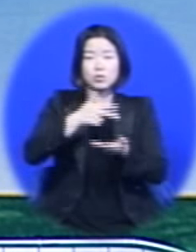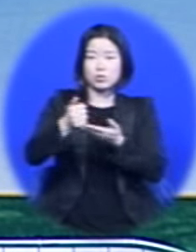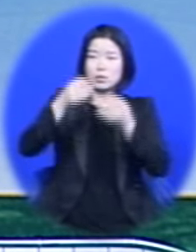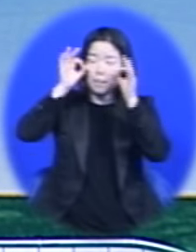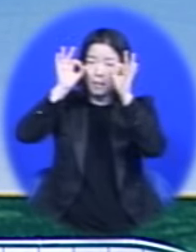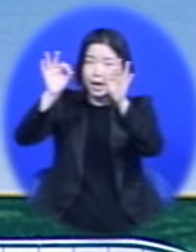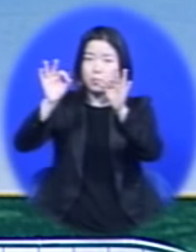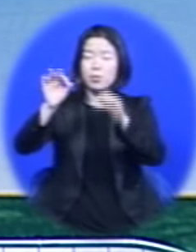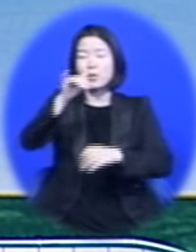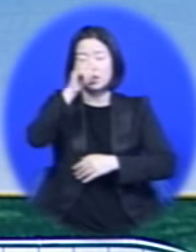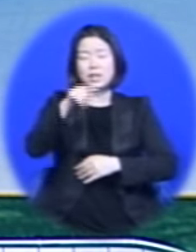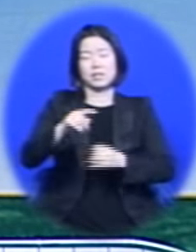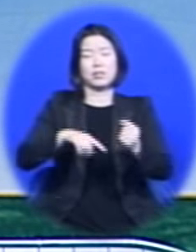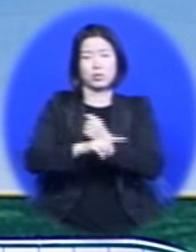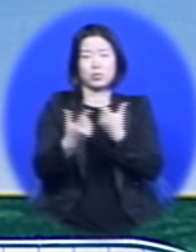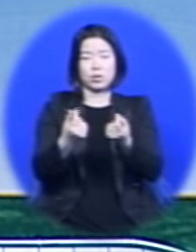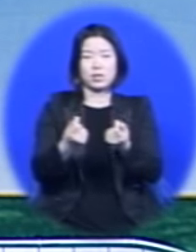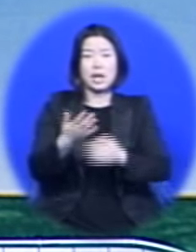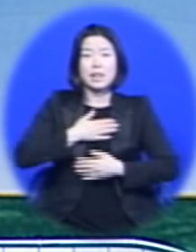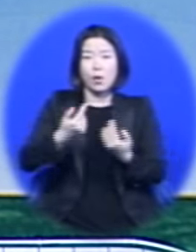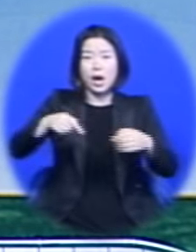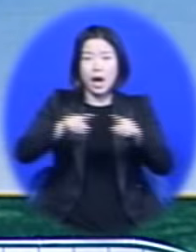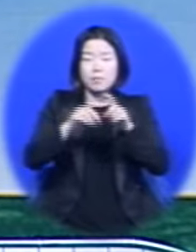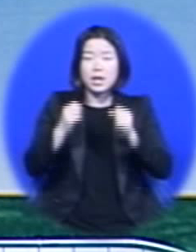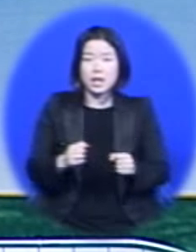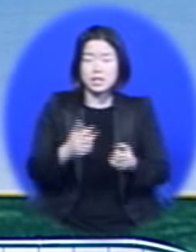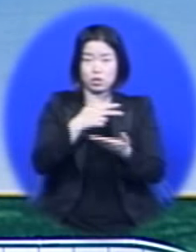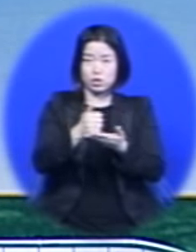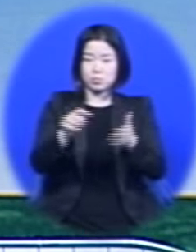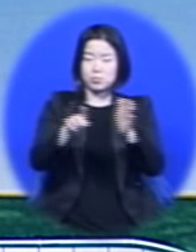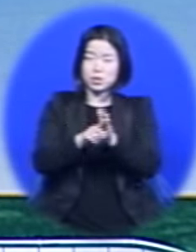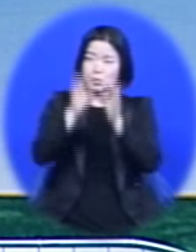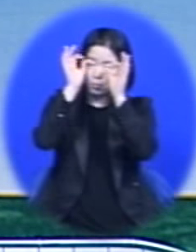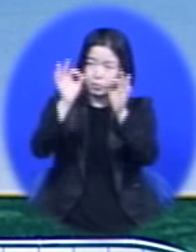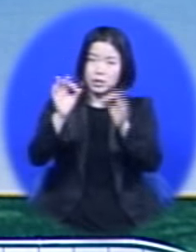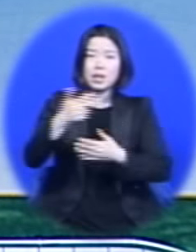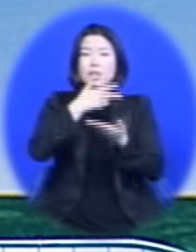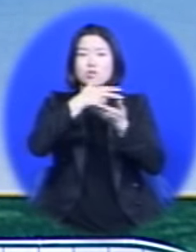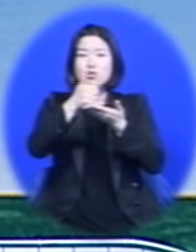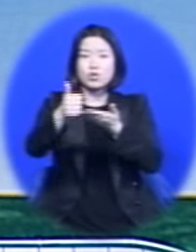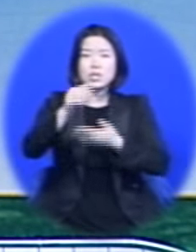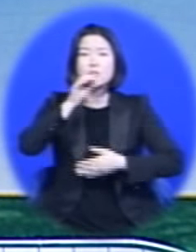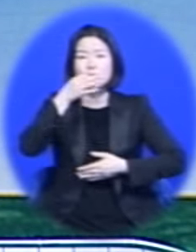뜻입니다. 나와 함께 계시는 주님을 믿음으로 바라보니까 주님 이렇게 부르는 거죠.